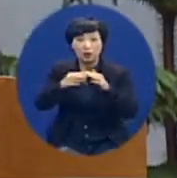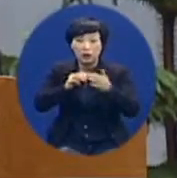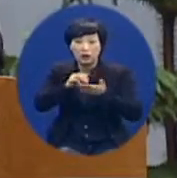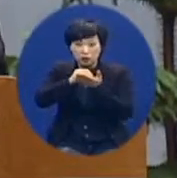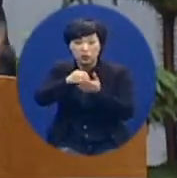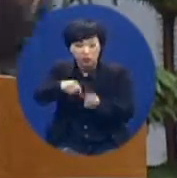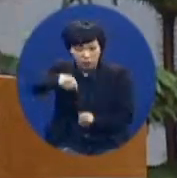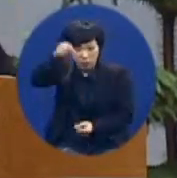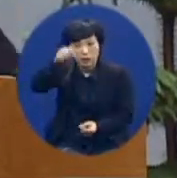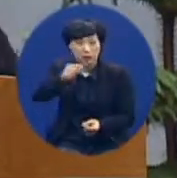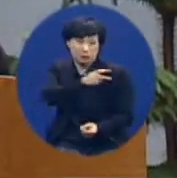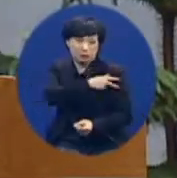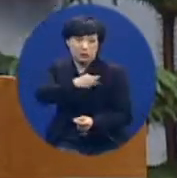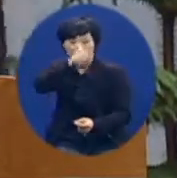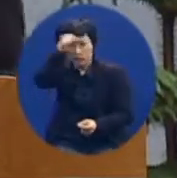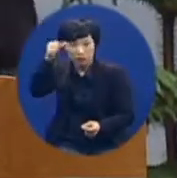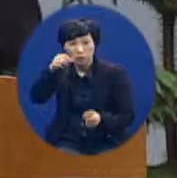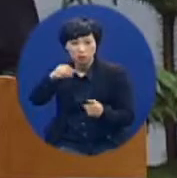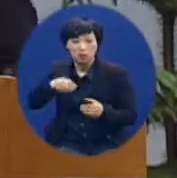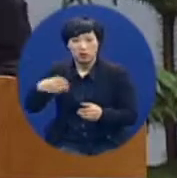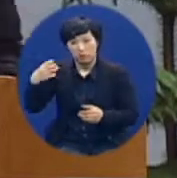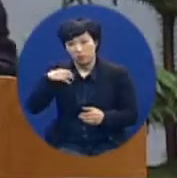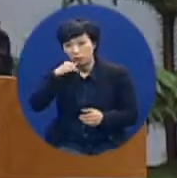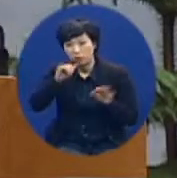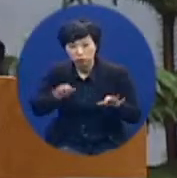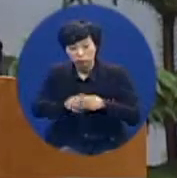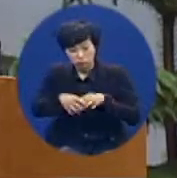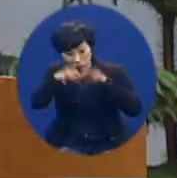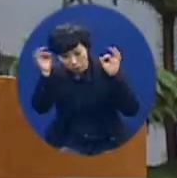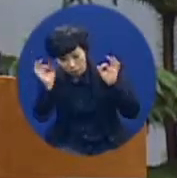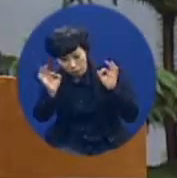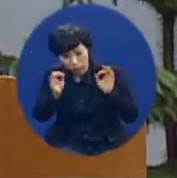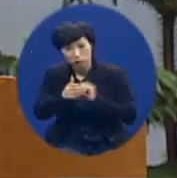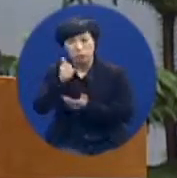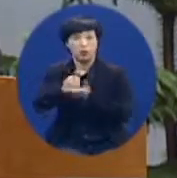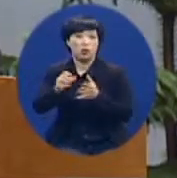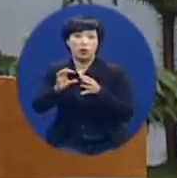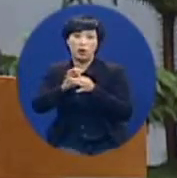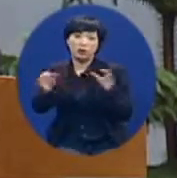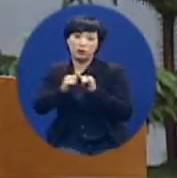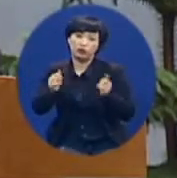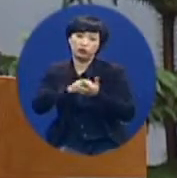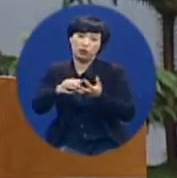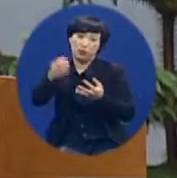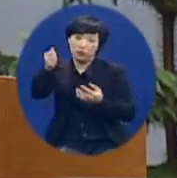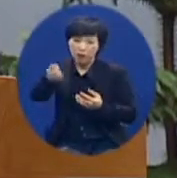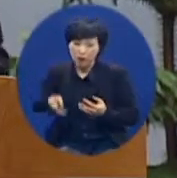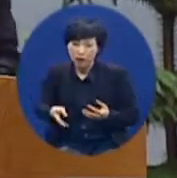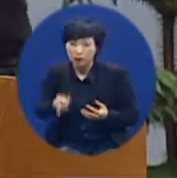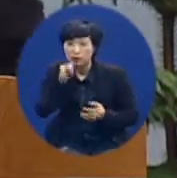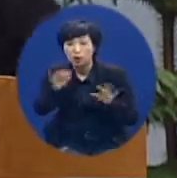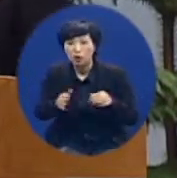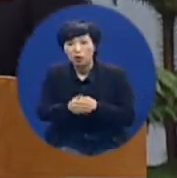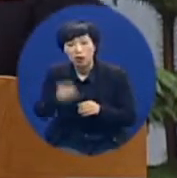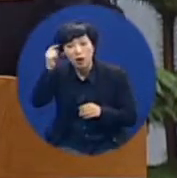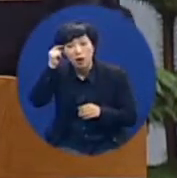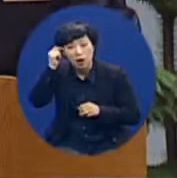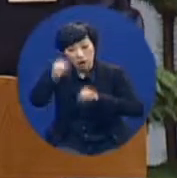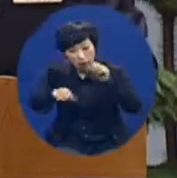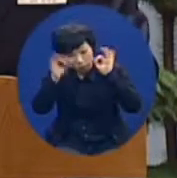돼 있는데 예수와 전혀 상관없는 사람 얼마든지 있어 하는 행동 보면 왜